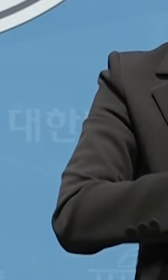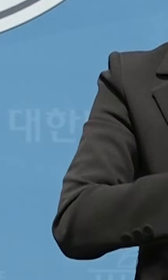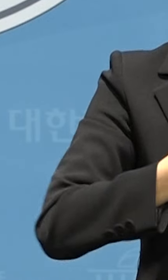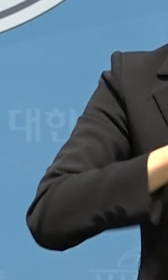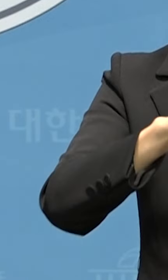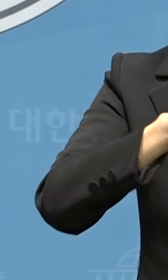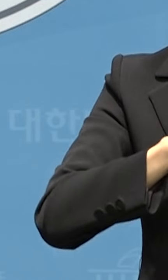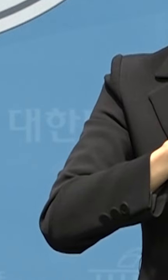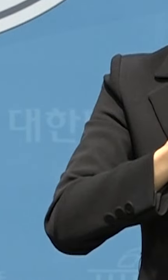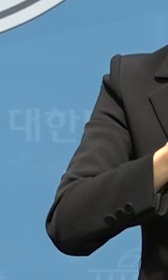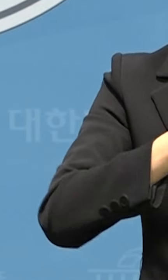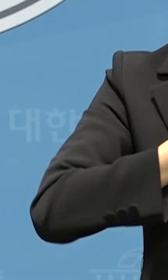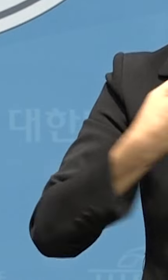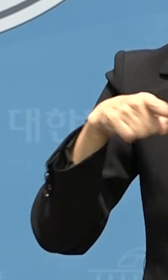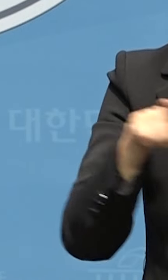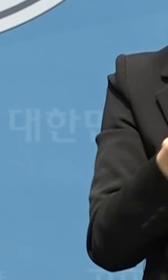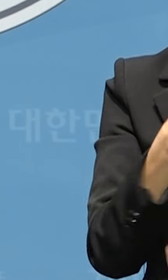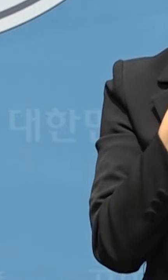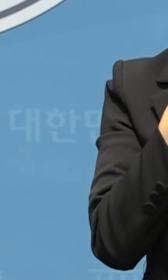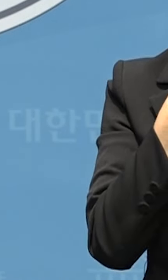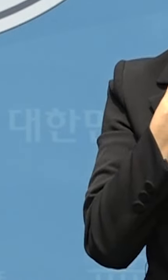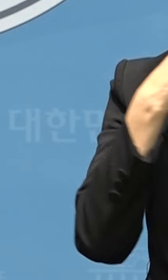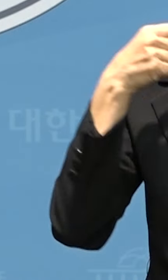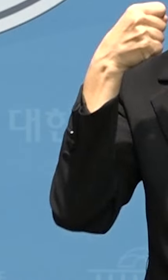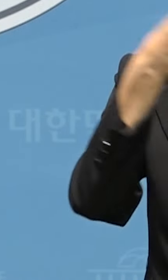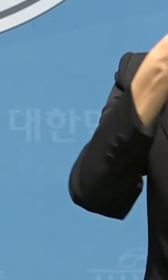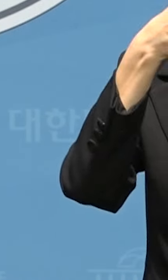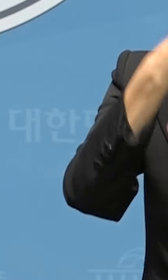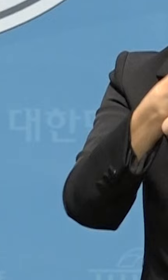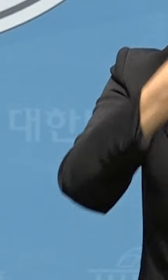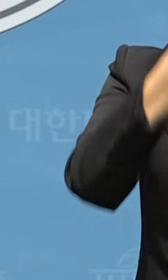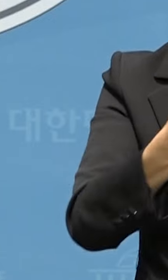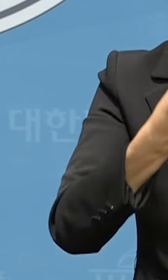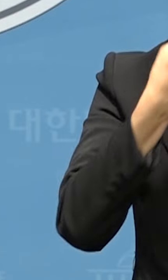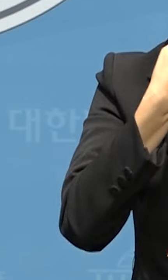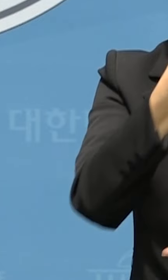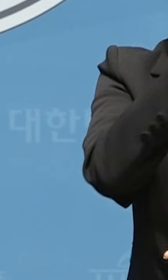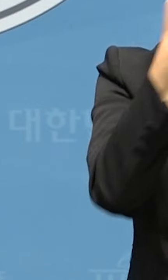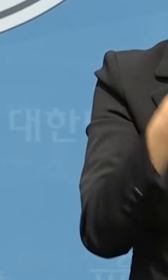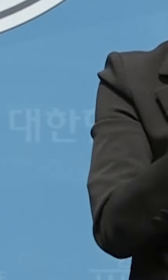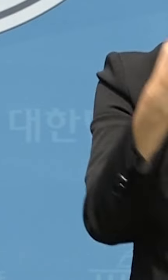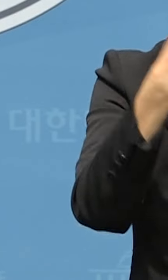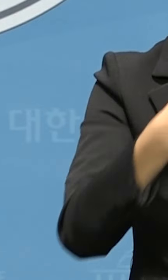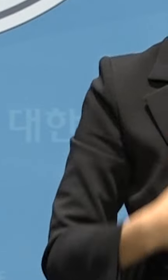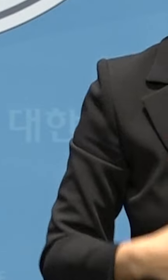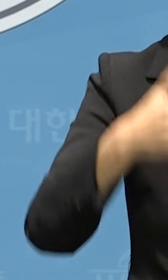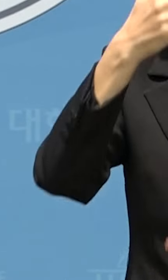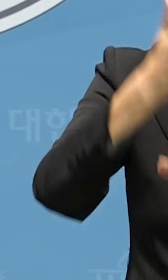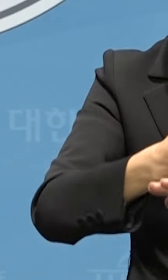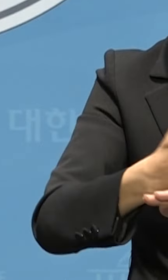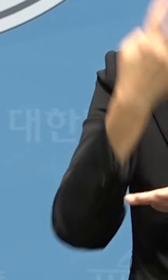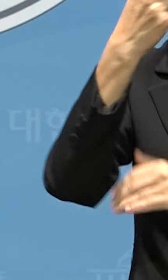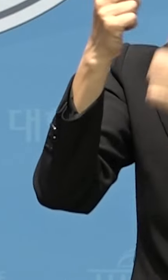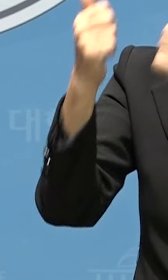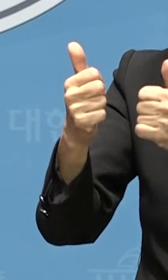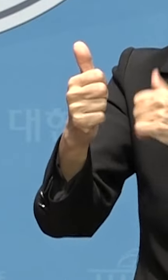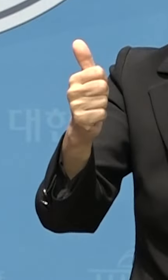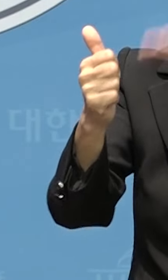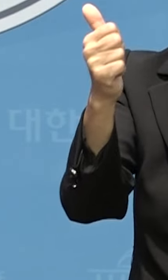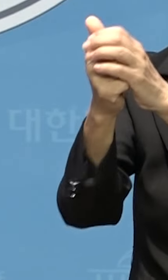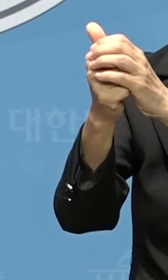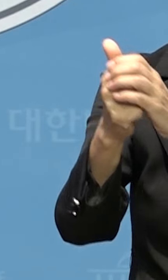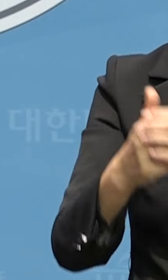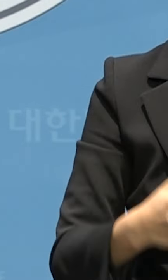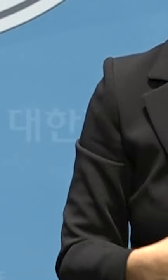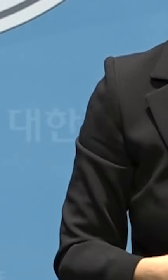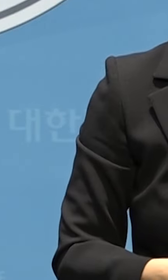명예를 지키기 위해서라도 끝까지 싸워서 무죄를 입증하겠습니다. 그 결과에 대해서 검찰은 책임을 져야 할